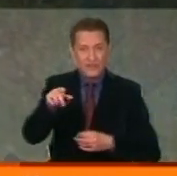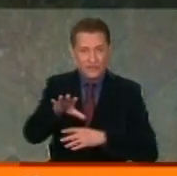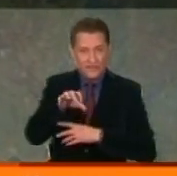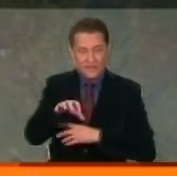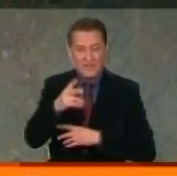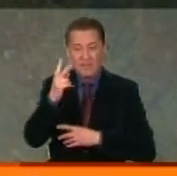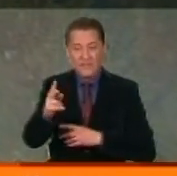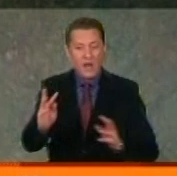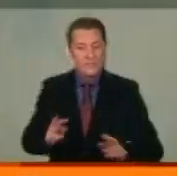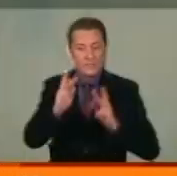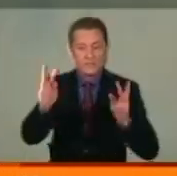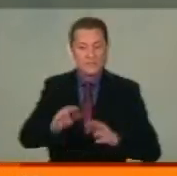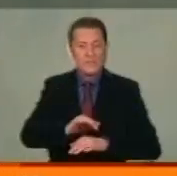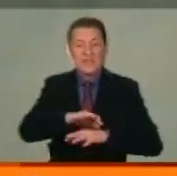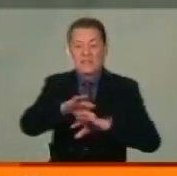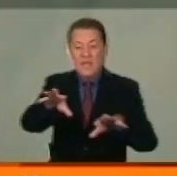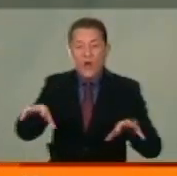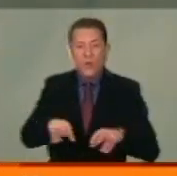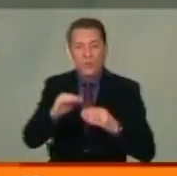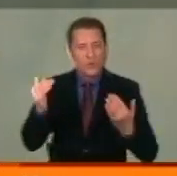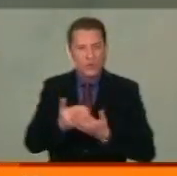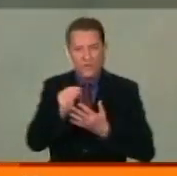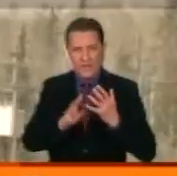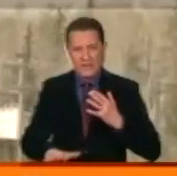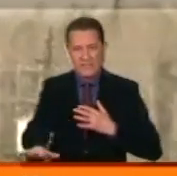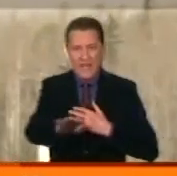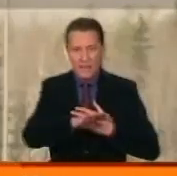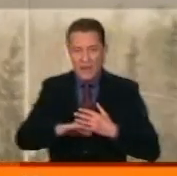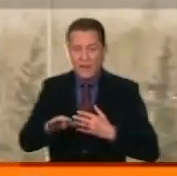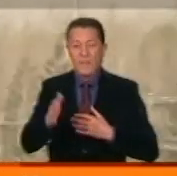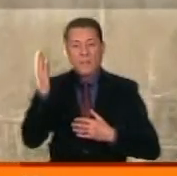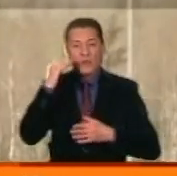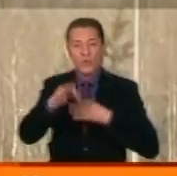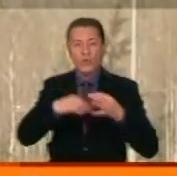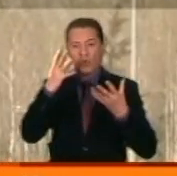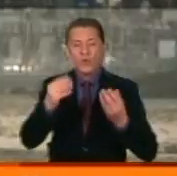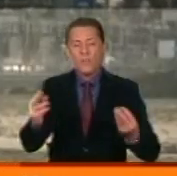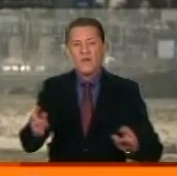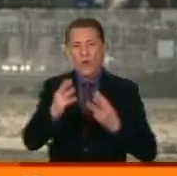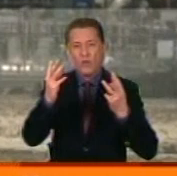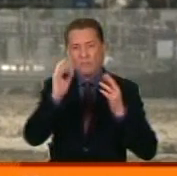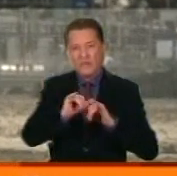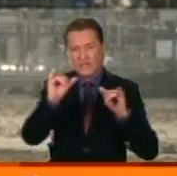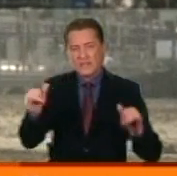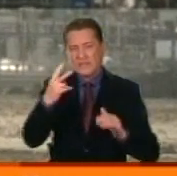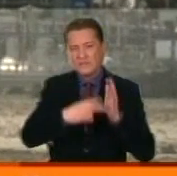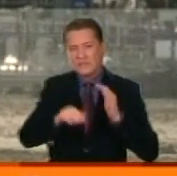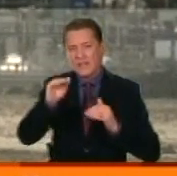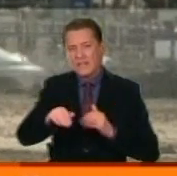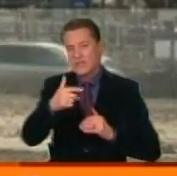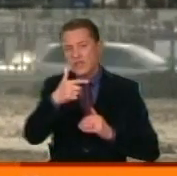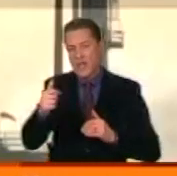вогняні вали на величезній швидкості захоплюють нові землі. Минулої доби вогонь поширився на 70 тисяч гектарів.